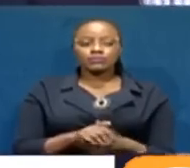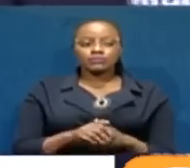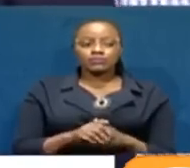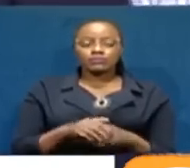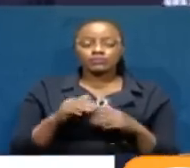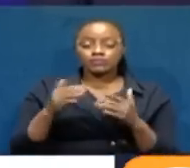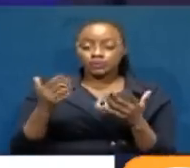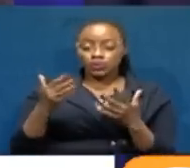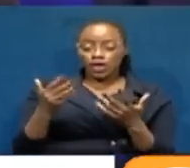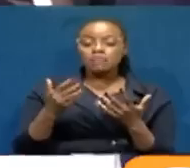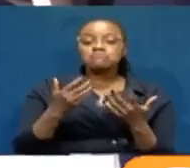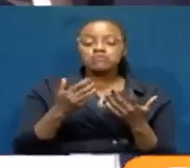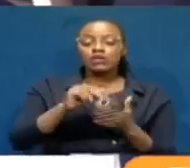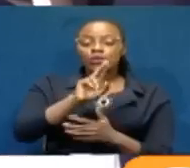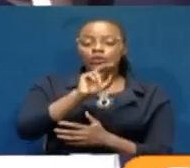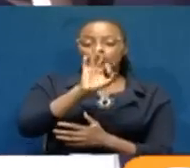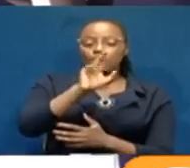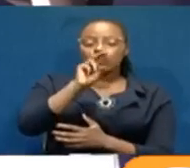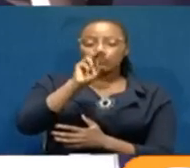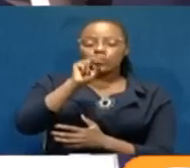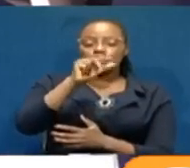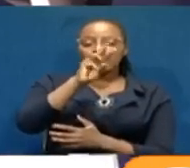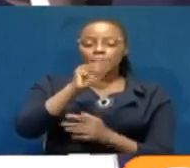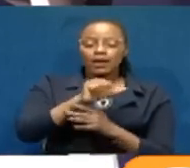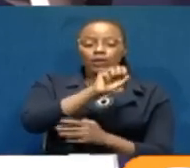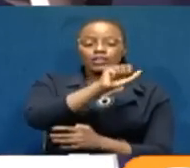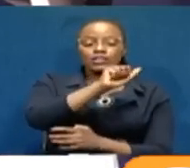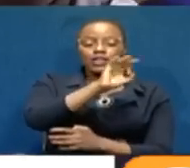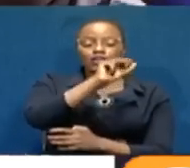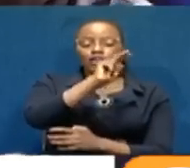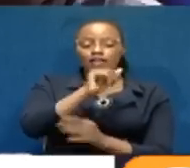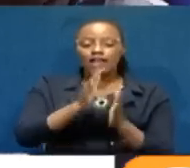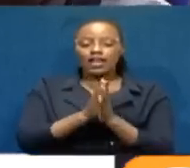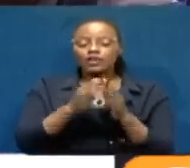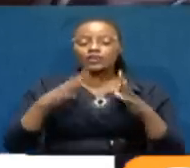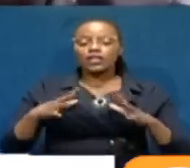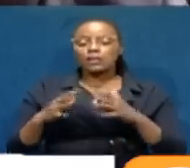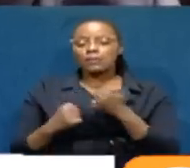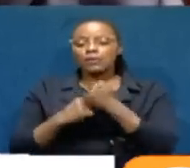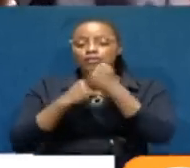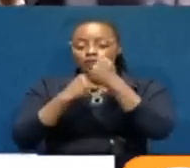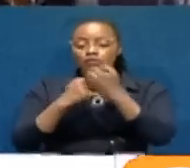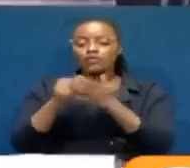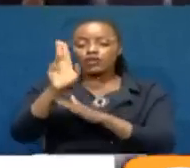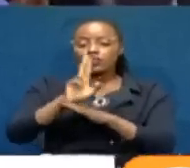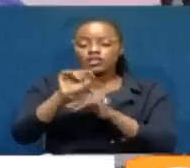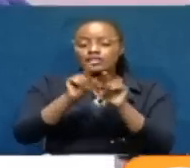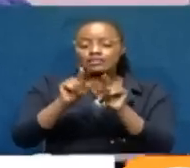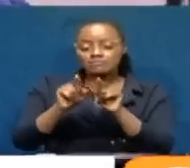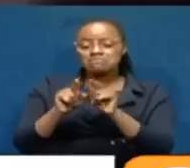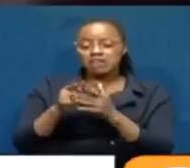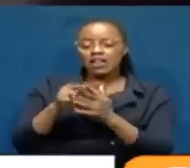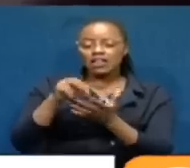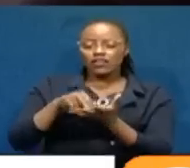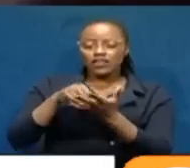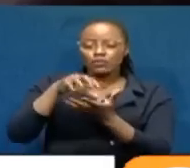Ni katika jumba la ufungamano ambapo wawaniaji wa chama cha Safina na wafuasi wa mwaniaji urais kwa chama hicho Jimi